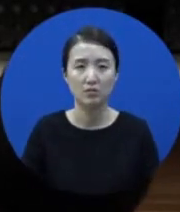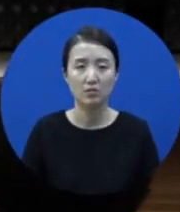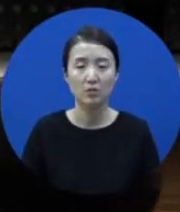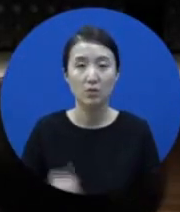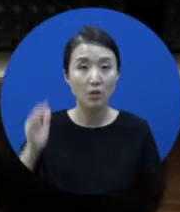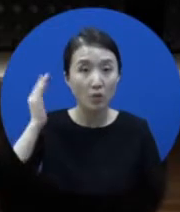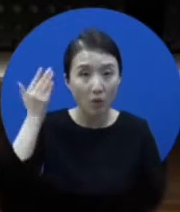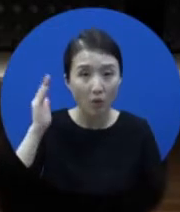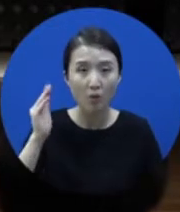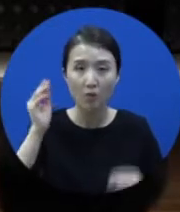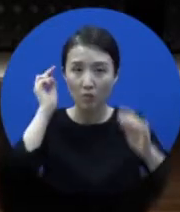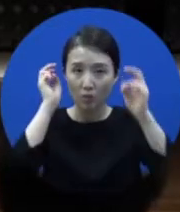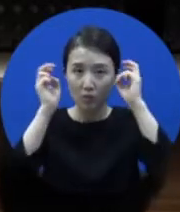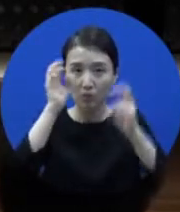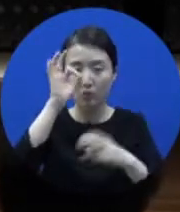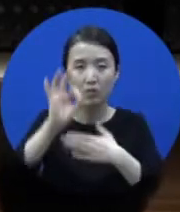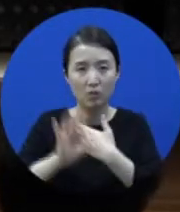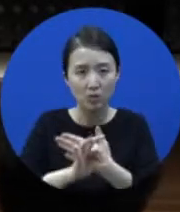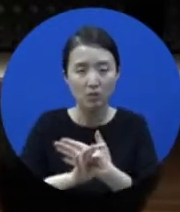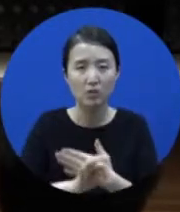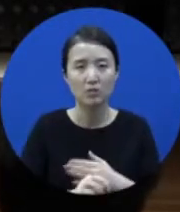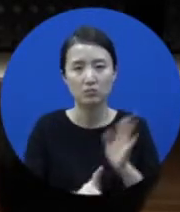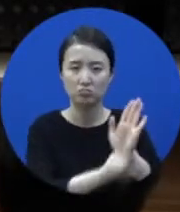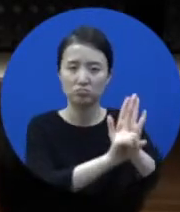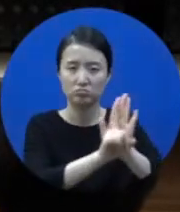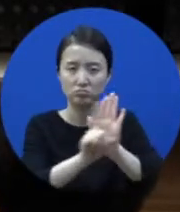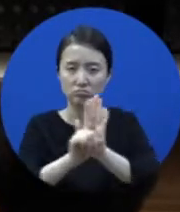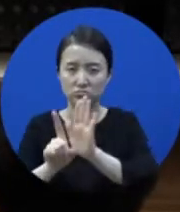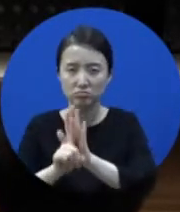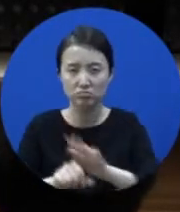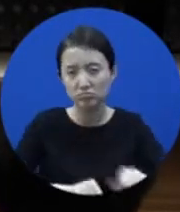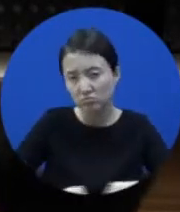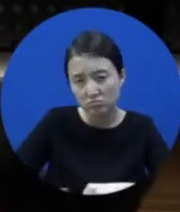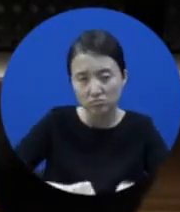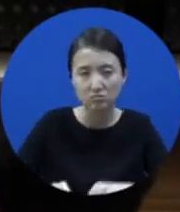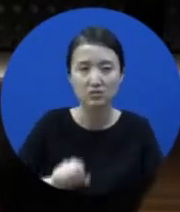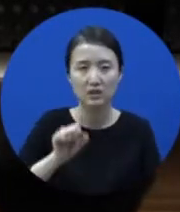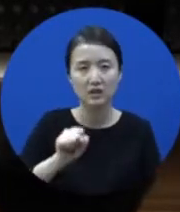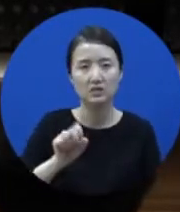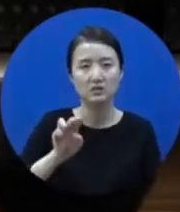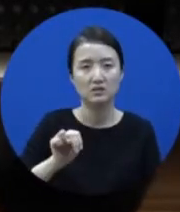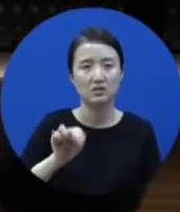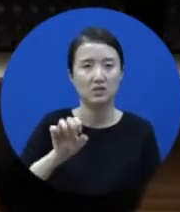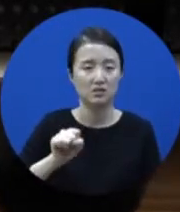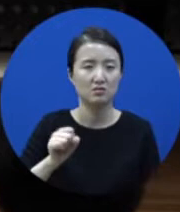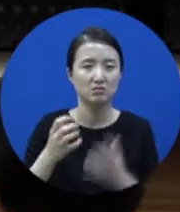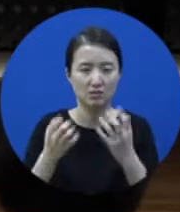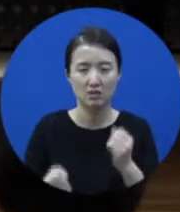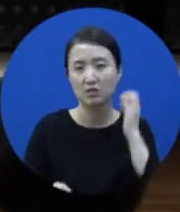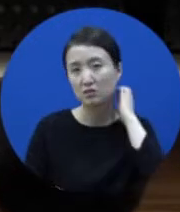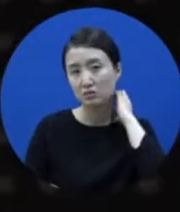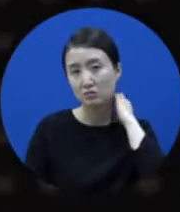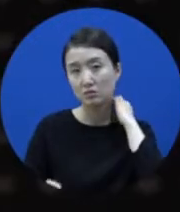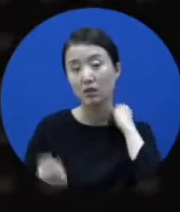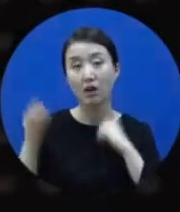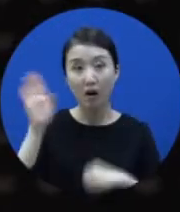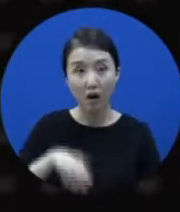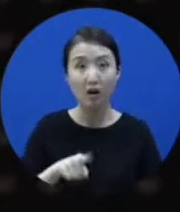SNS에서 활동을 하죠. 공장 없습니다. 그런데 부가가치는 어마어마해요.